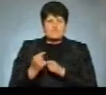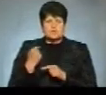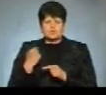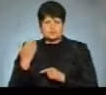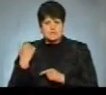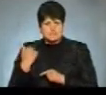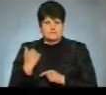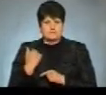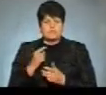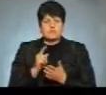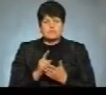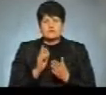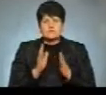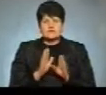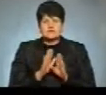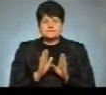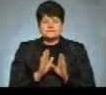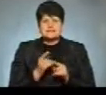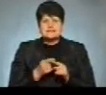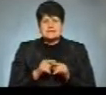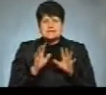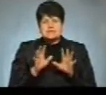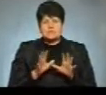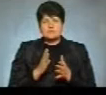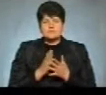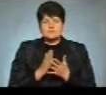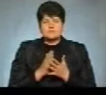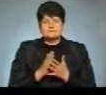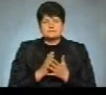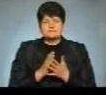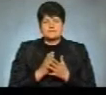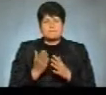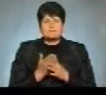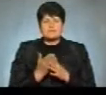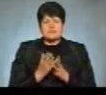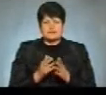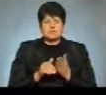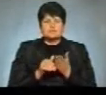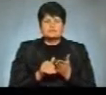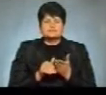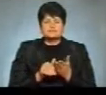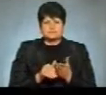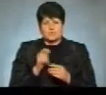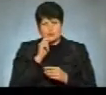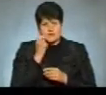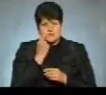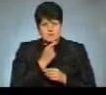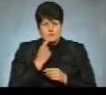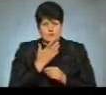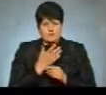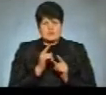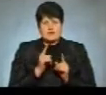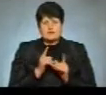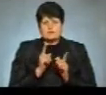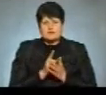коренів. Тобто повинно бути навіть не те. Цей закон, він повинен мати якісь навіть пільги, він повинен навіть сприяння мати для української мови. І навіть